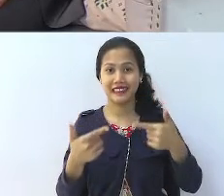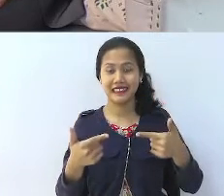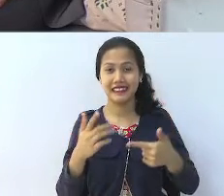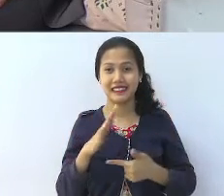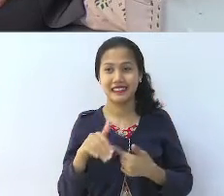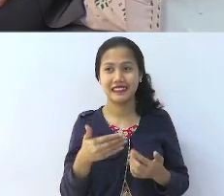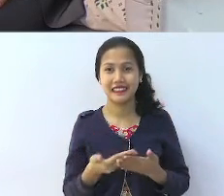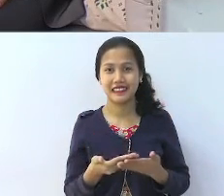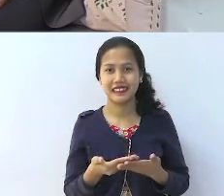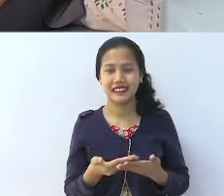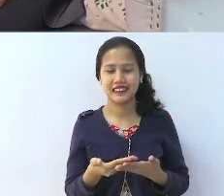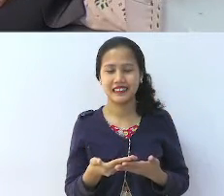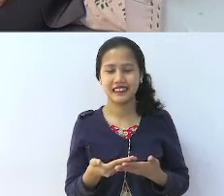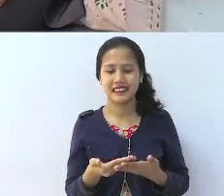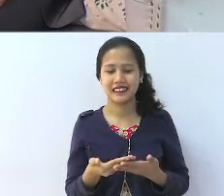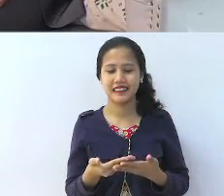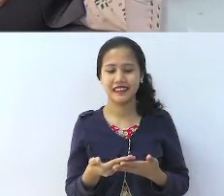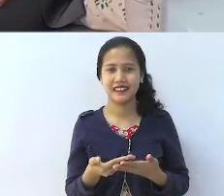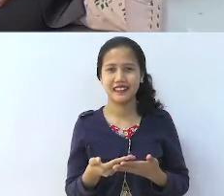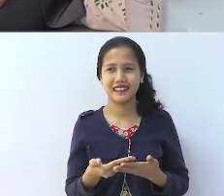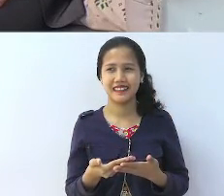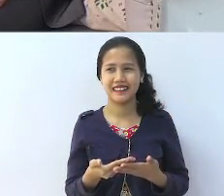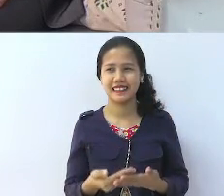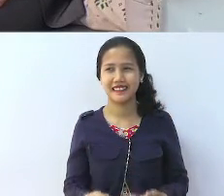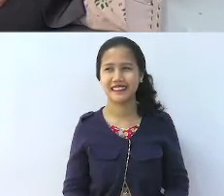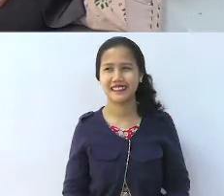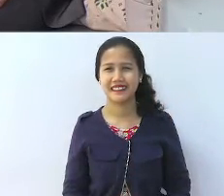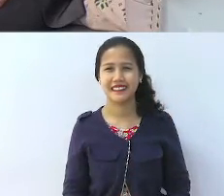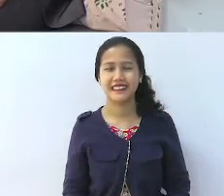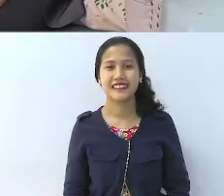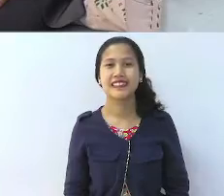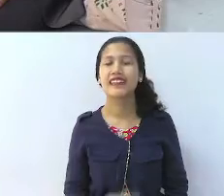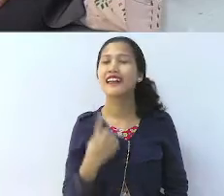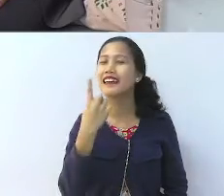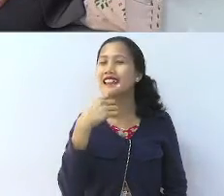Oh, South Central po yan. Kapitbahay niyo po yan, ma'am. Ay, oo nga.